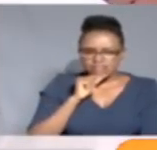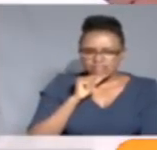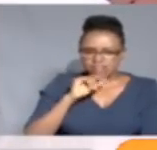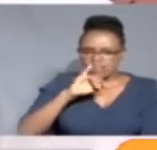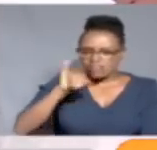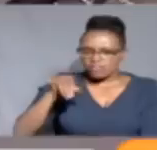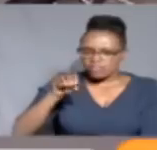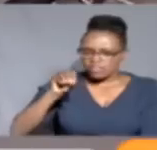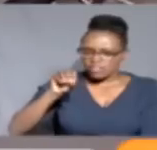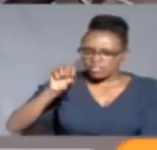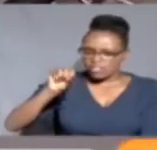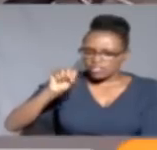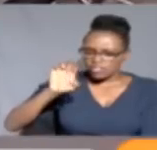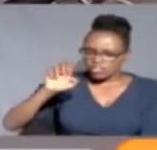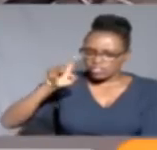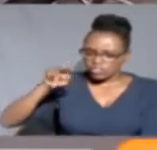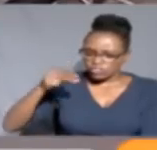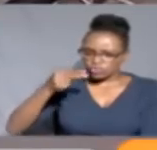Joseph.